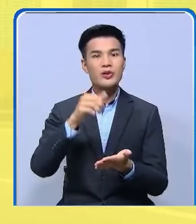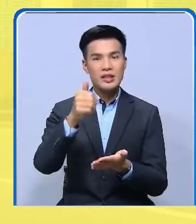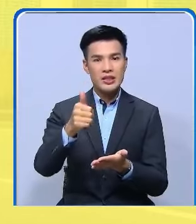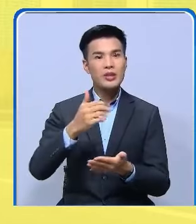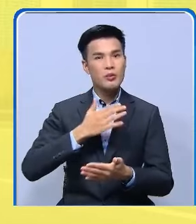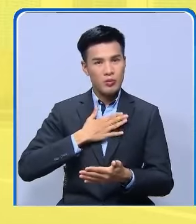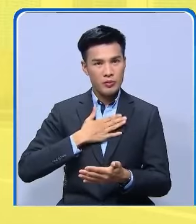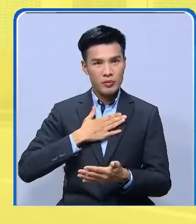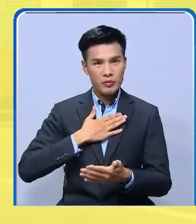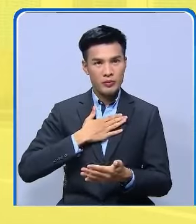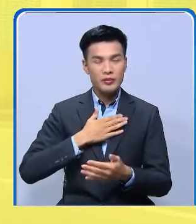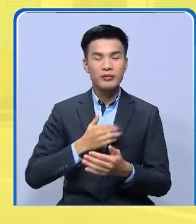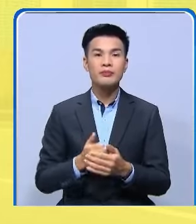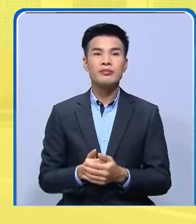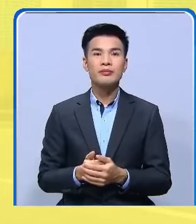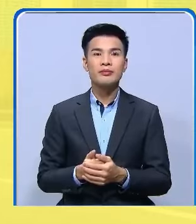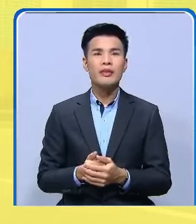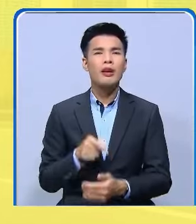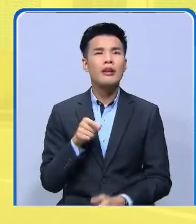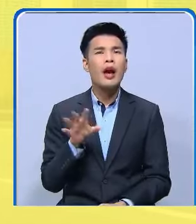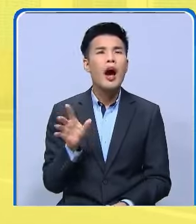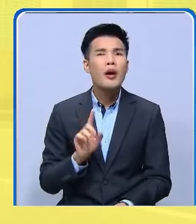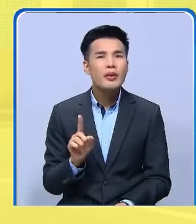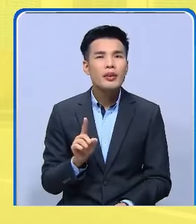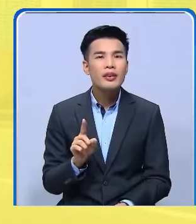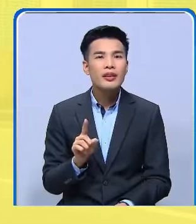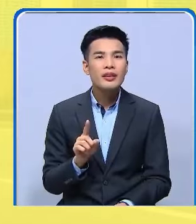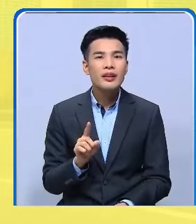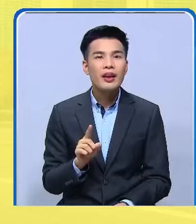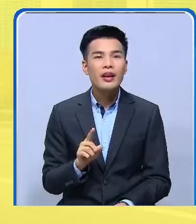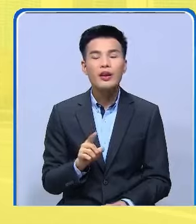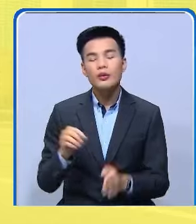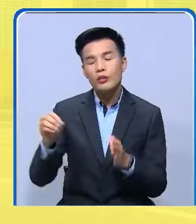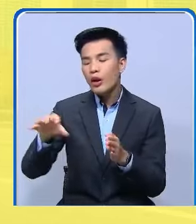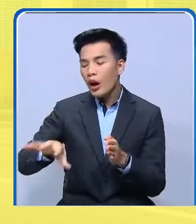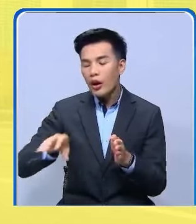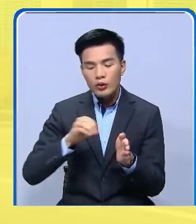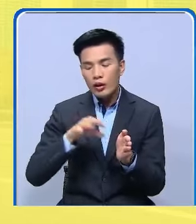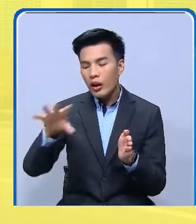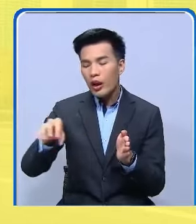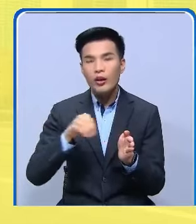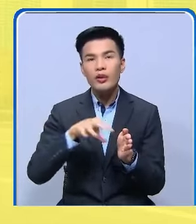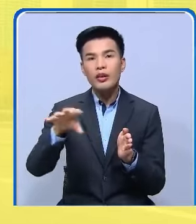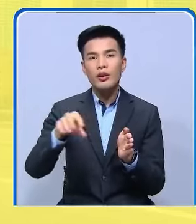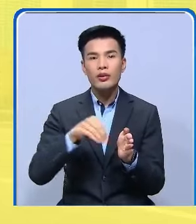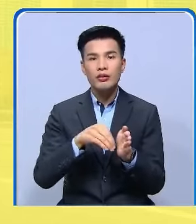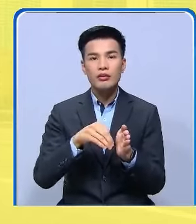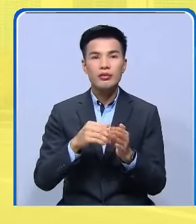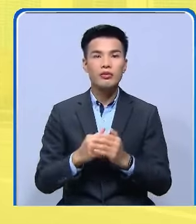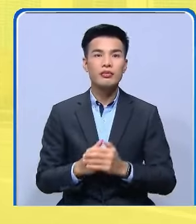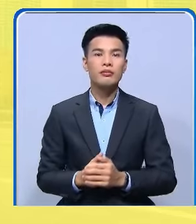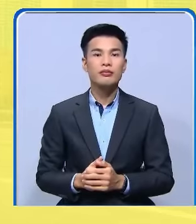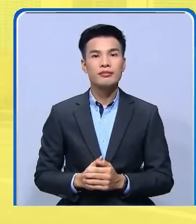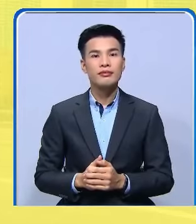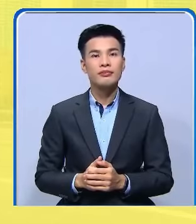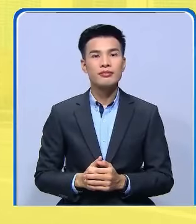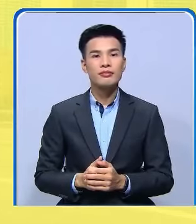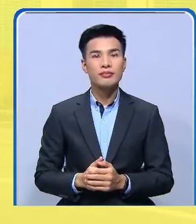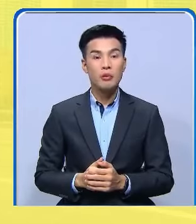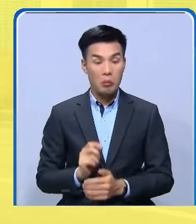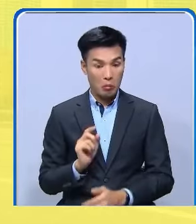นะโอ้โหอันนี้มาจากไหน โอ้ก็สอนมาเรื่อยไปสอนมาตรงไหน โอ้มาอันนี้รุ่น